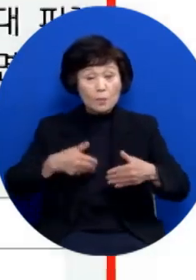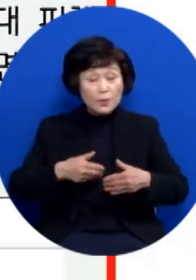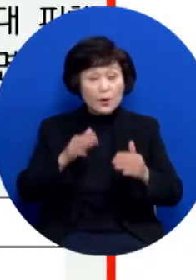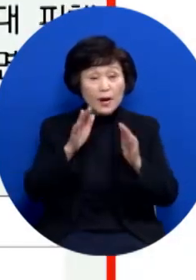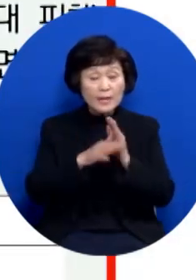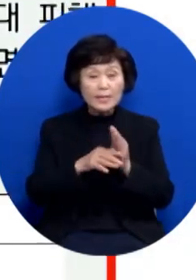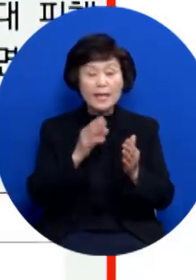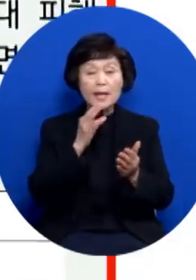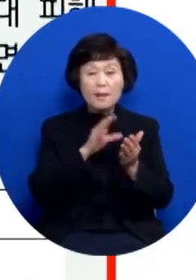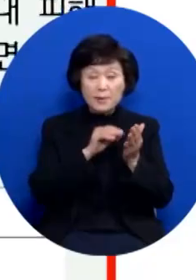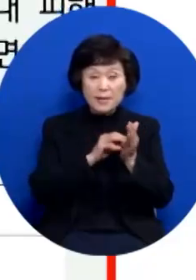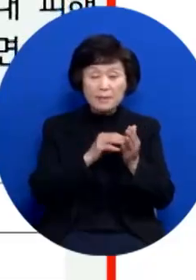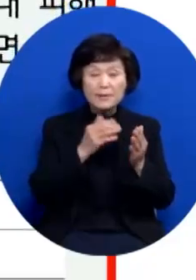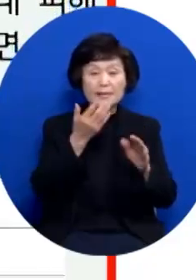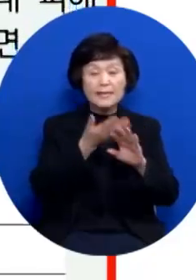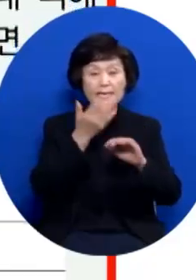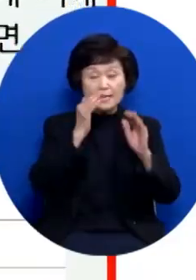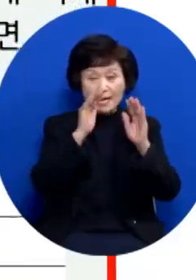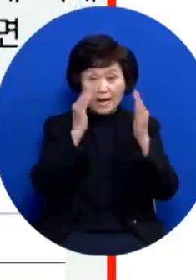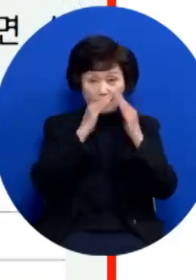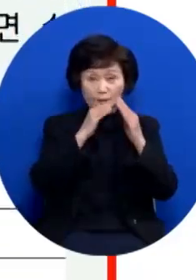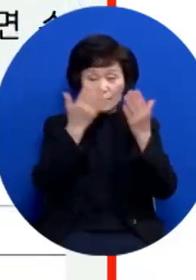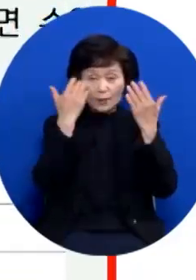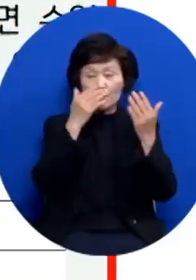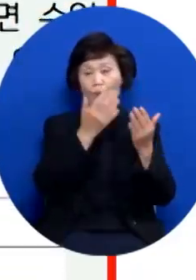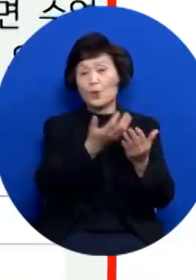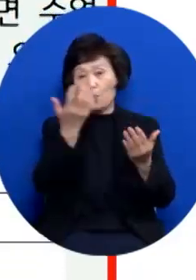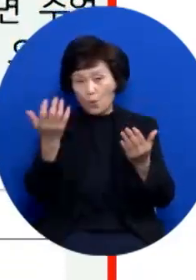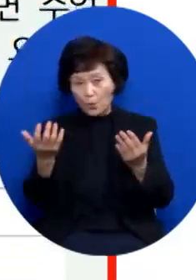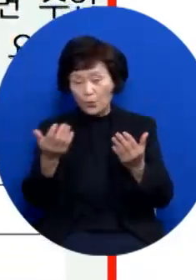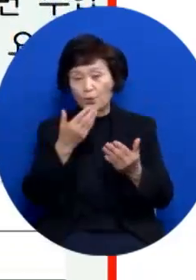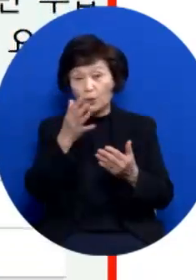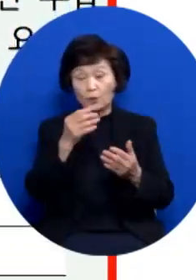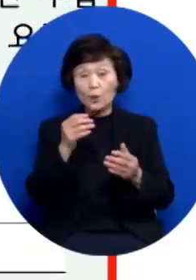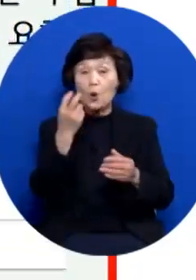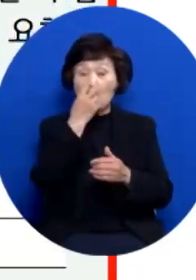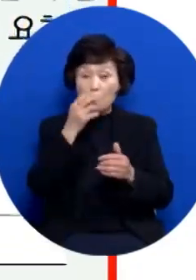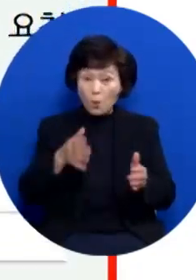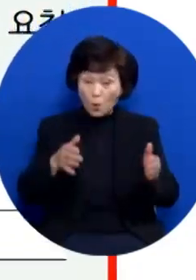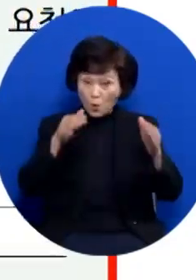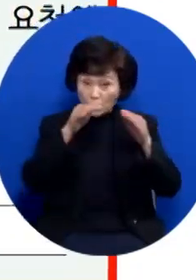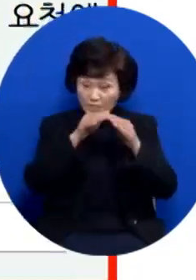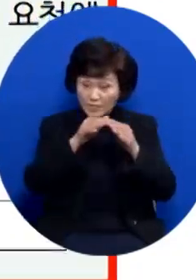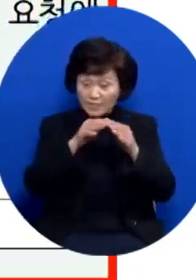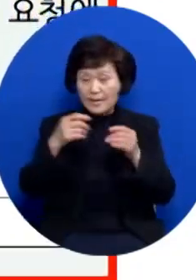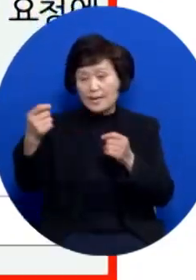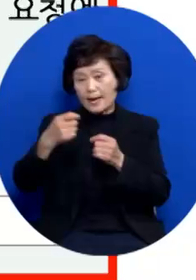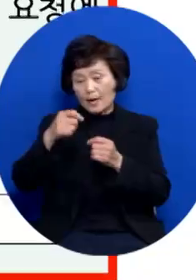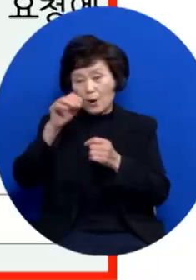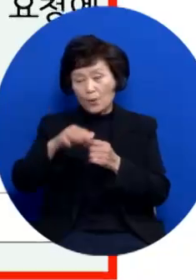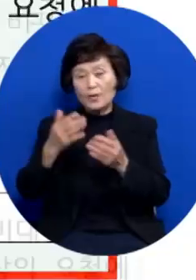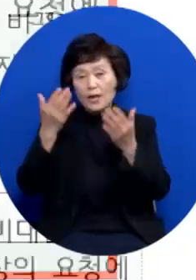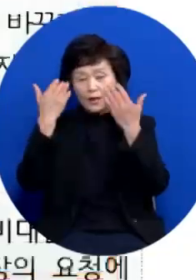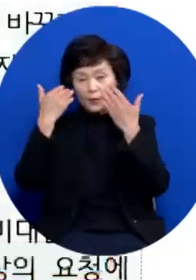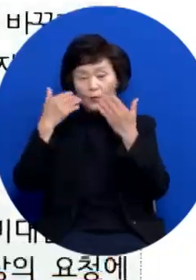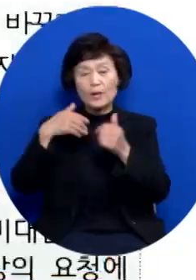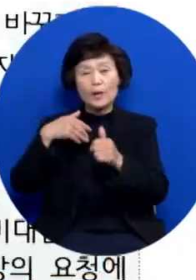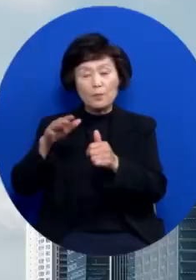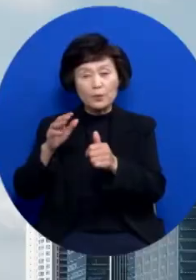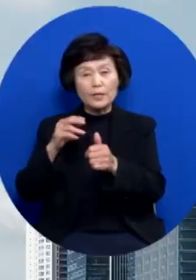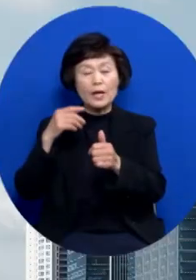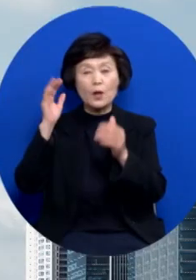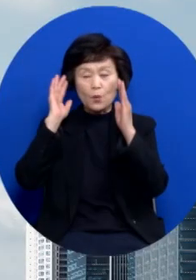비밀 전학도 시킬 계획입니다. 또 학교 대신 보호시설 인근 학교에서 등교 수업을 받을 수 있도록 지원할 방침입니다.